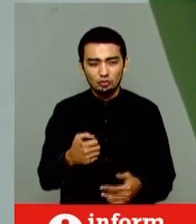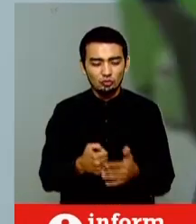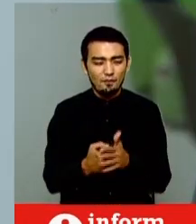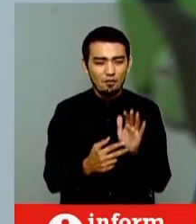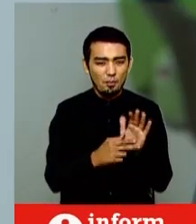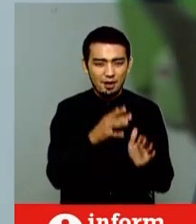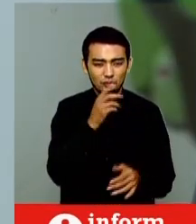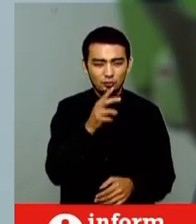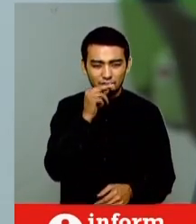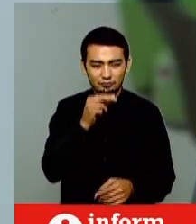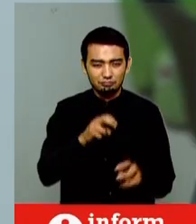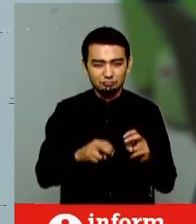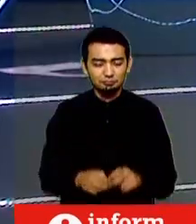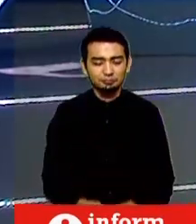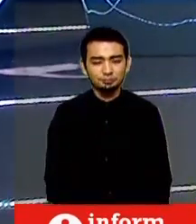лет.